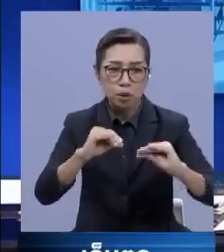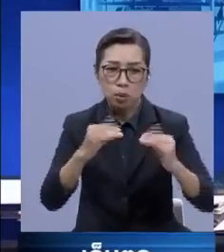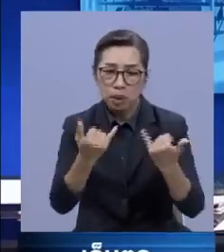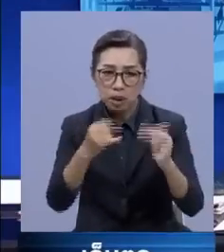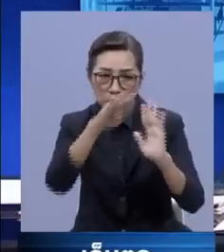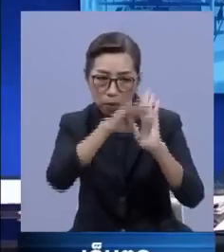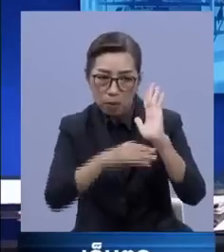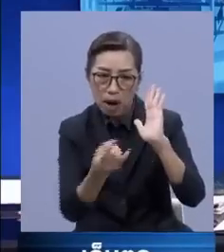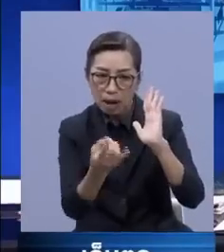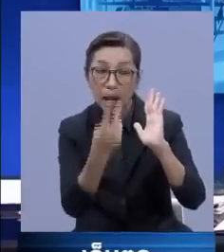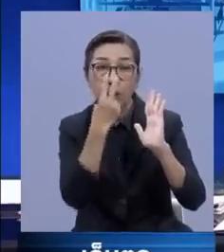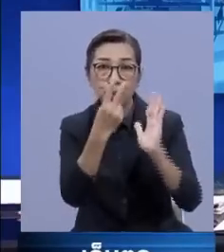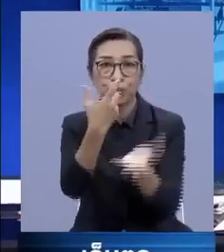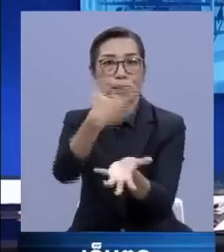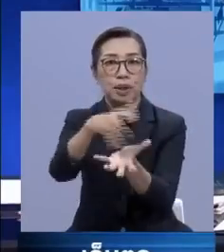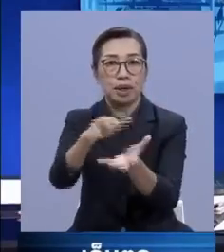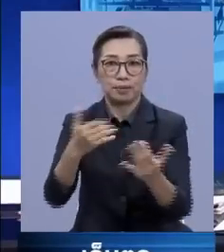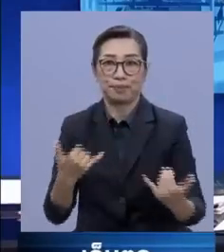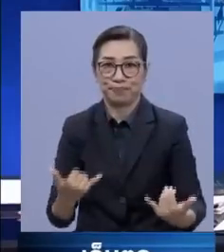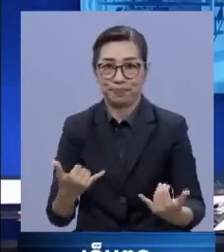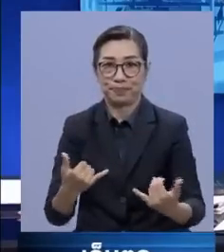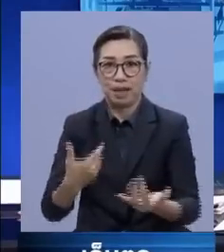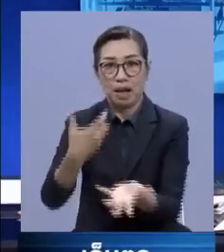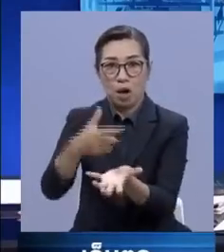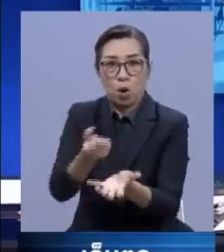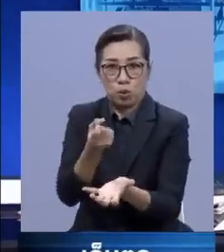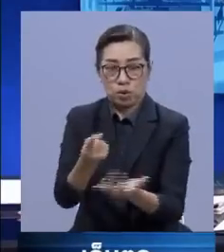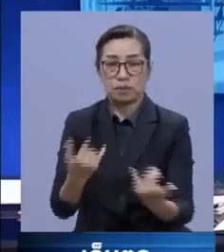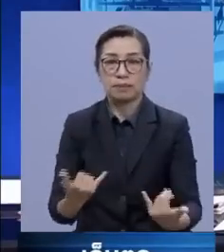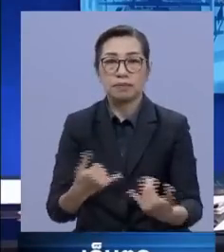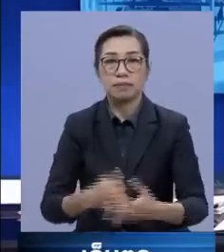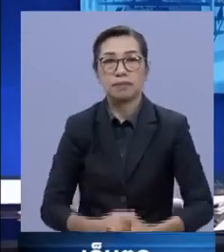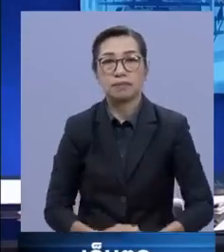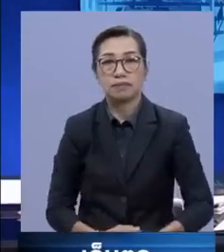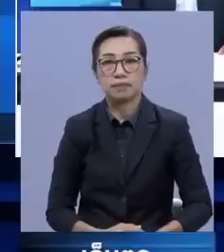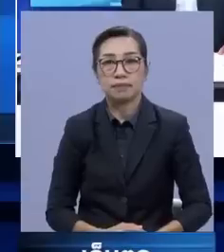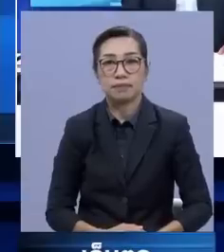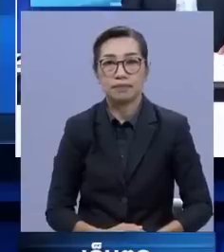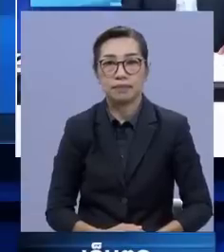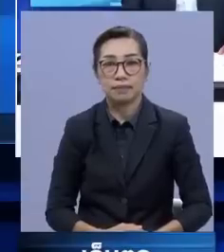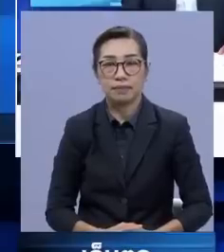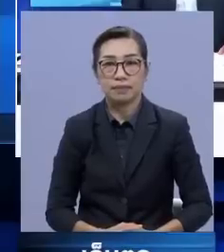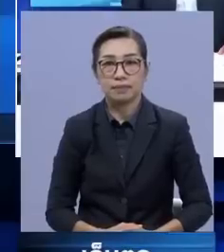ที่ต้องติดตามกันบ้างติดตามได้จากคุณอโนทัยสกุลทองรายงานสดเข้ามาครับ